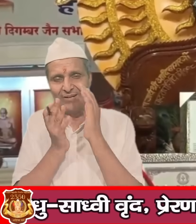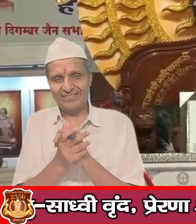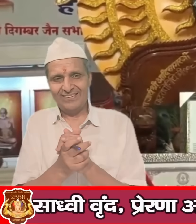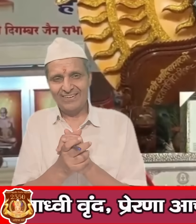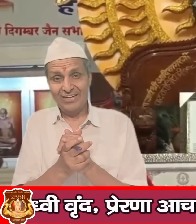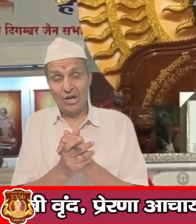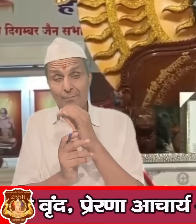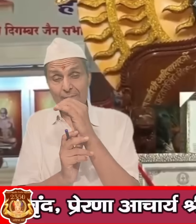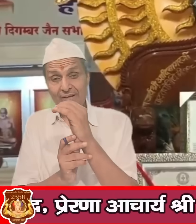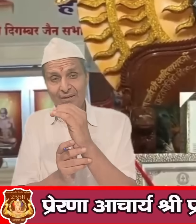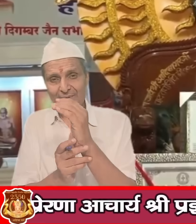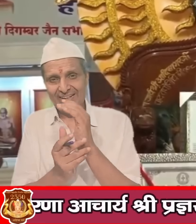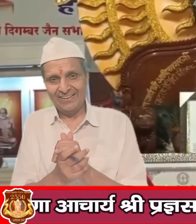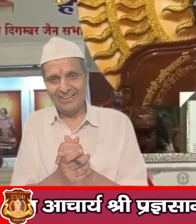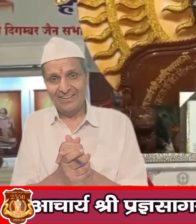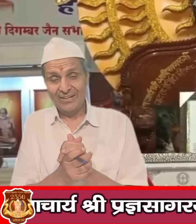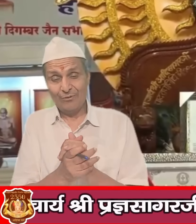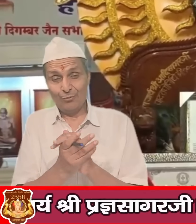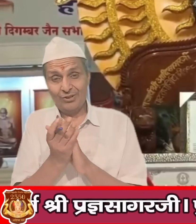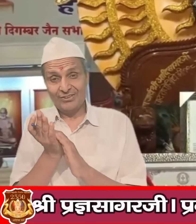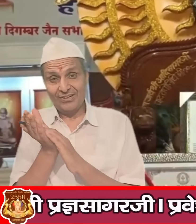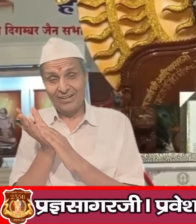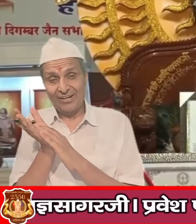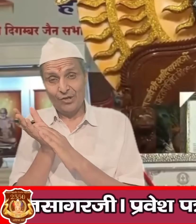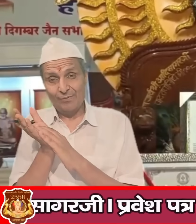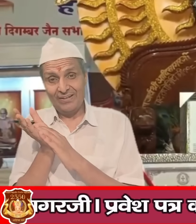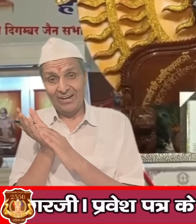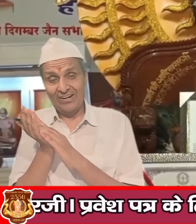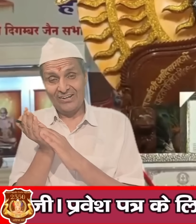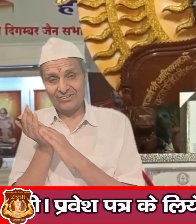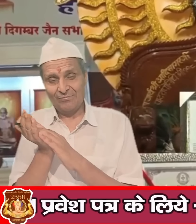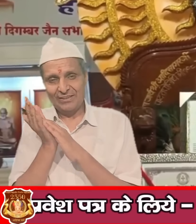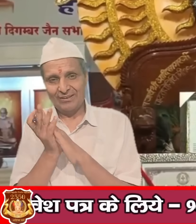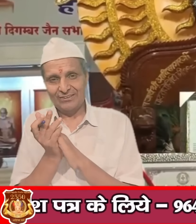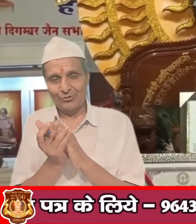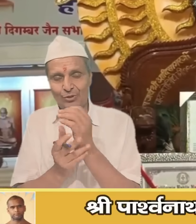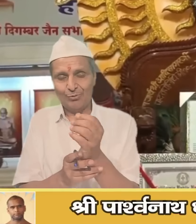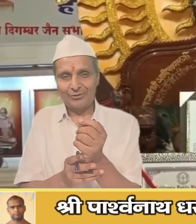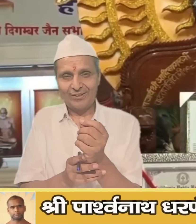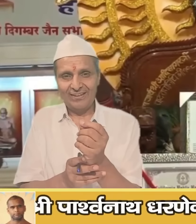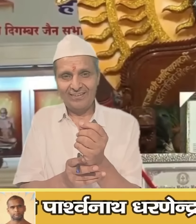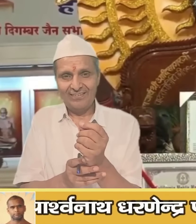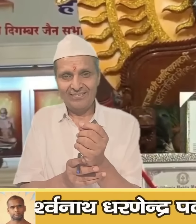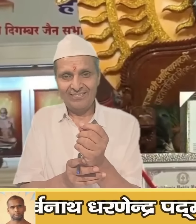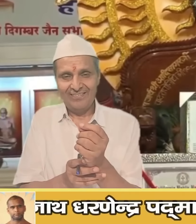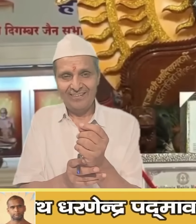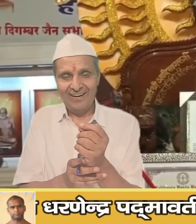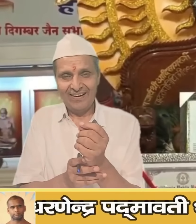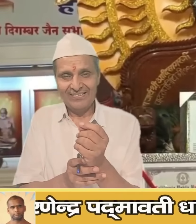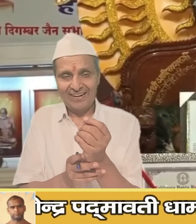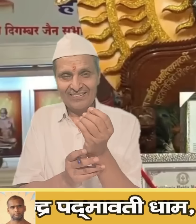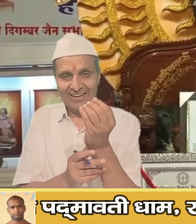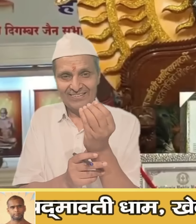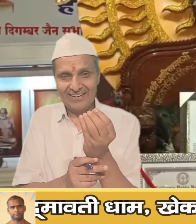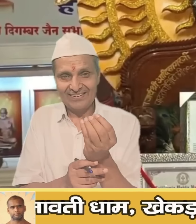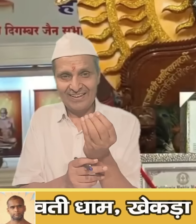वह सुनानी चाहिए। अभी अपना नियम बता ही रहे थे कि उधर से आरिकाओं में बैठी आरिका द्रणमती माता जी ने तुरंत बोलना शुरू कर दिया,